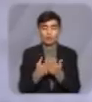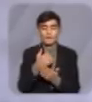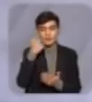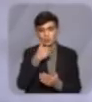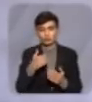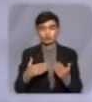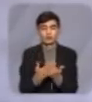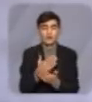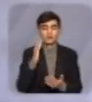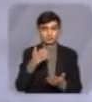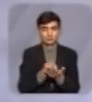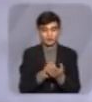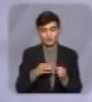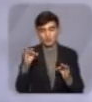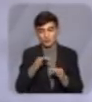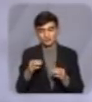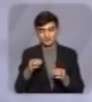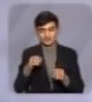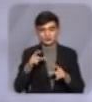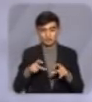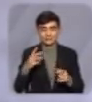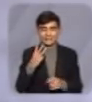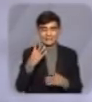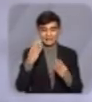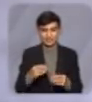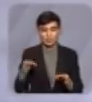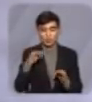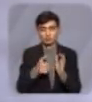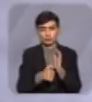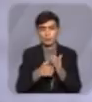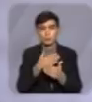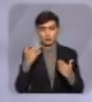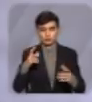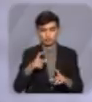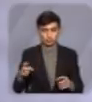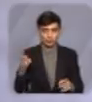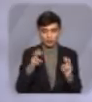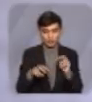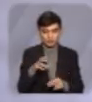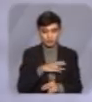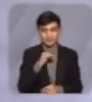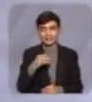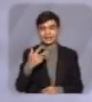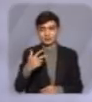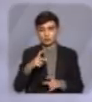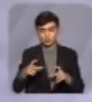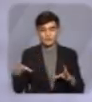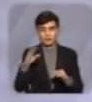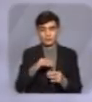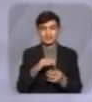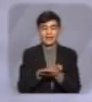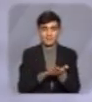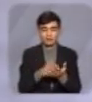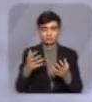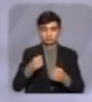қайта жаңарған әлеуметтік көмекке 3 күннің ішінде 600-ге жуық адам жүгініп, соның тек 30-ның ғана өтініші